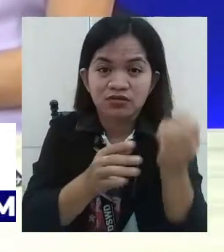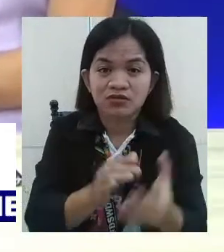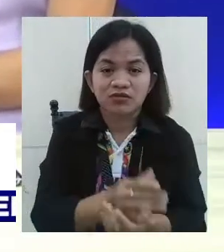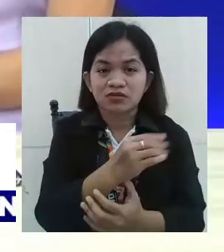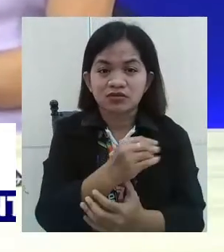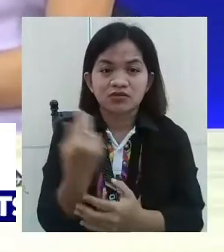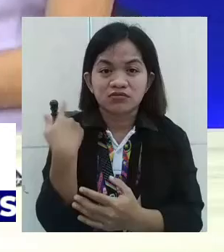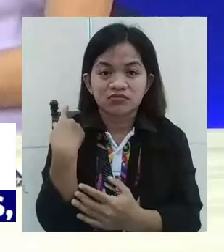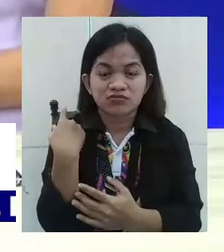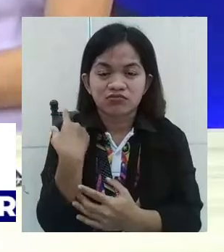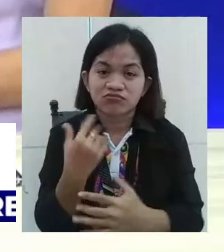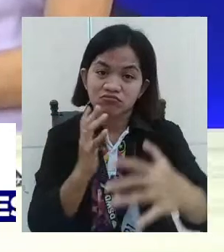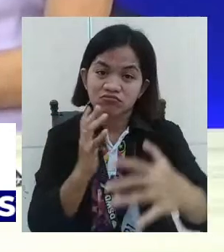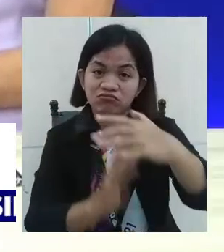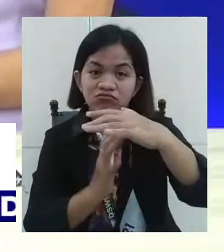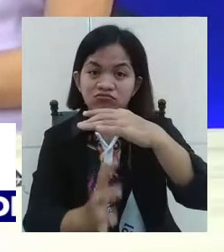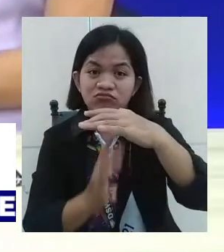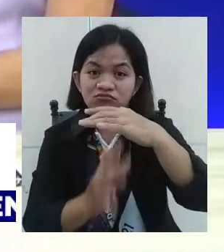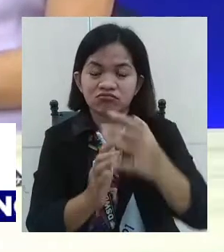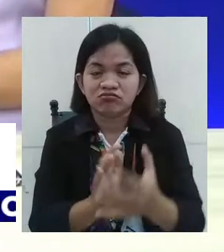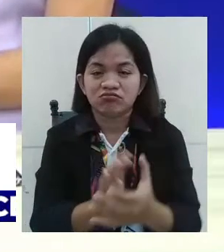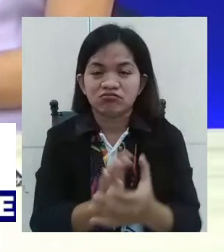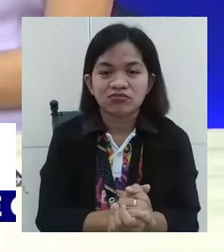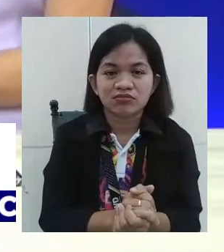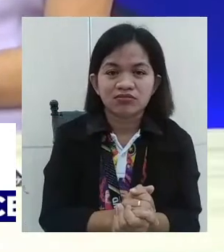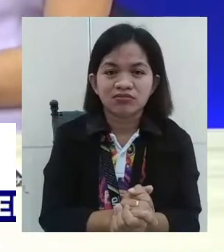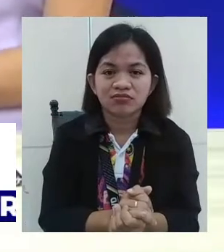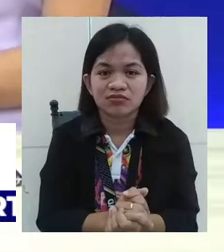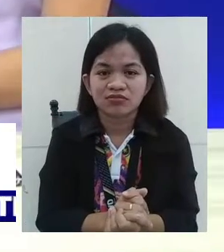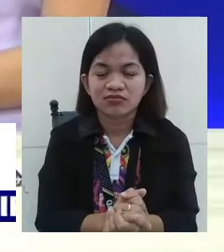yung patrons ng ating mga